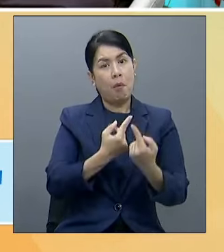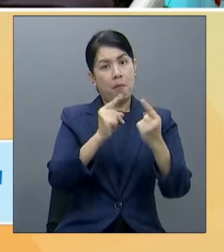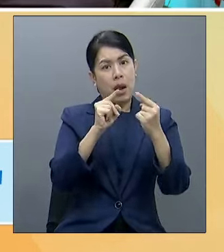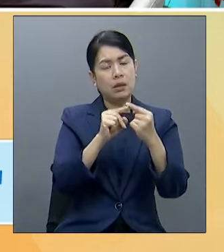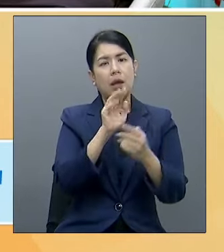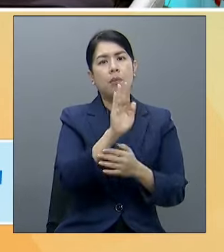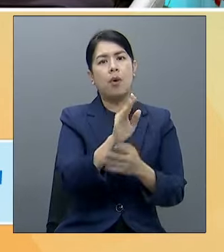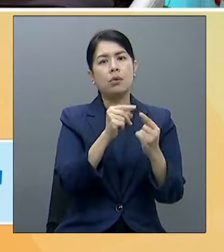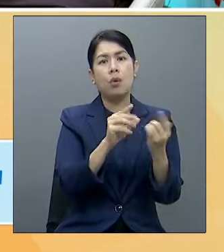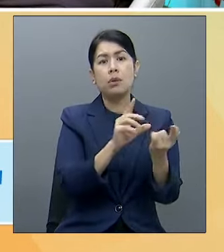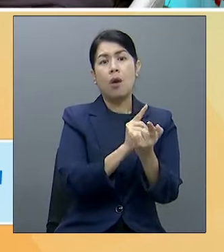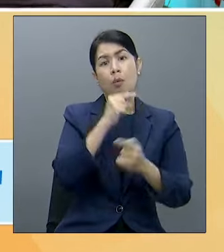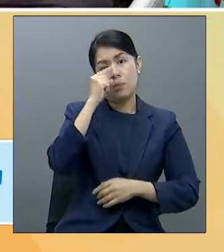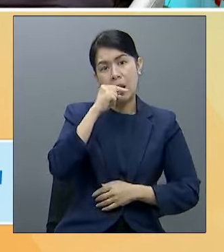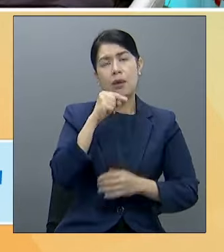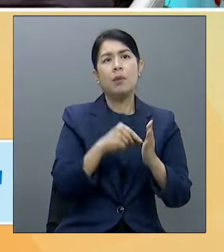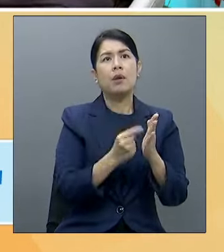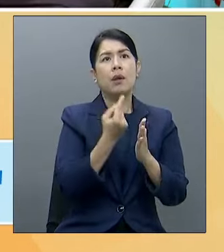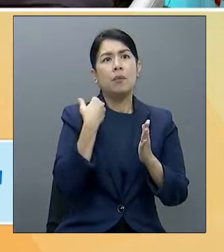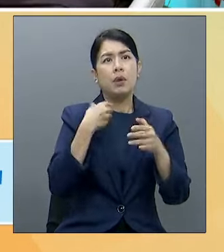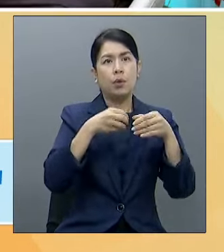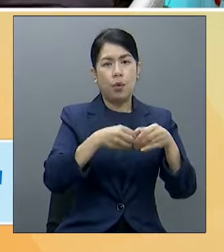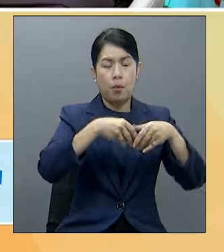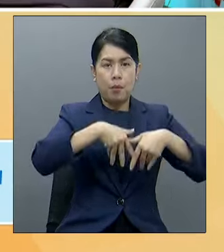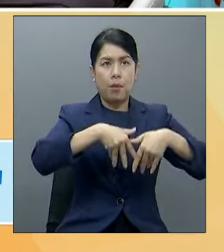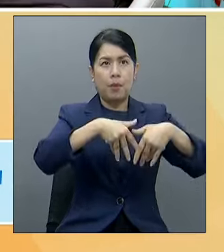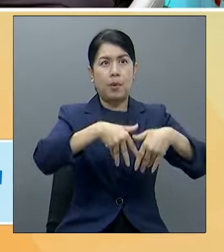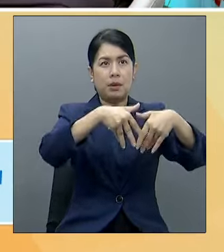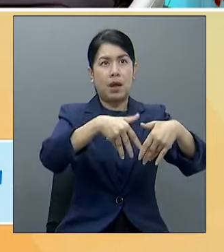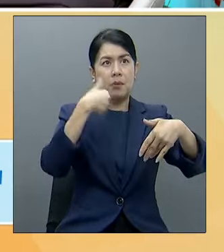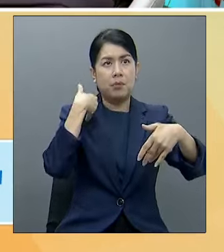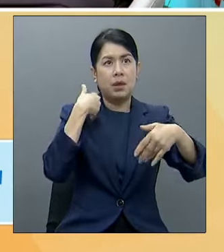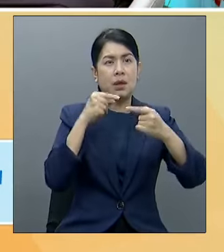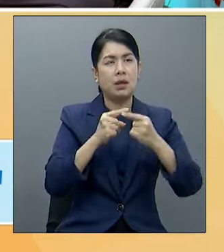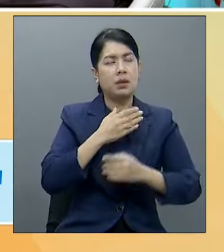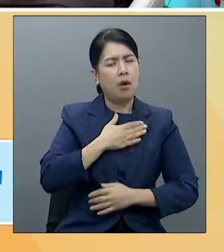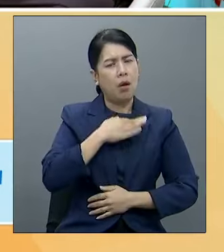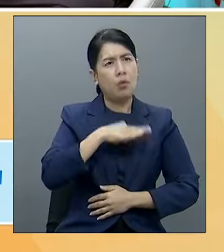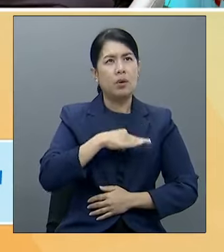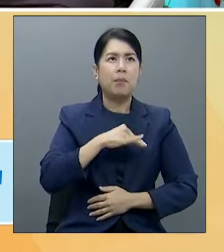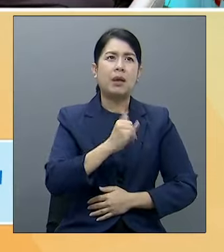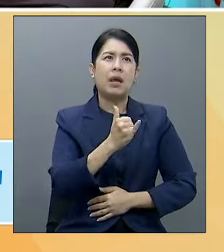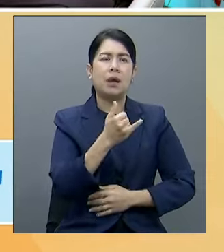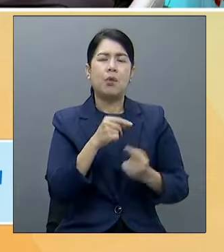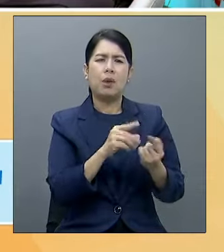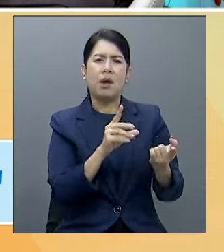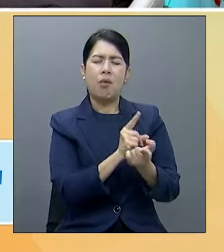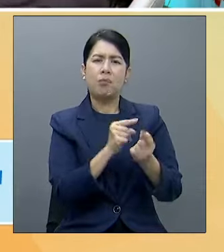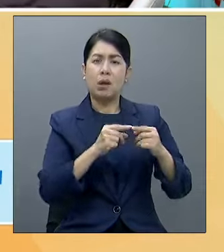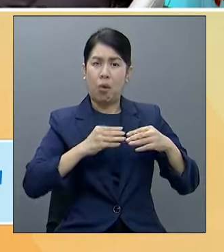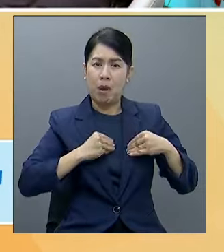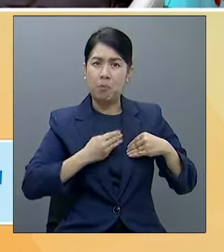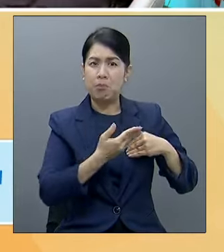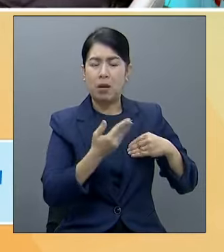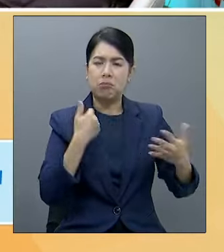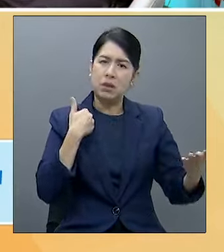าขบวนพรายซึ่งจัดขึ้นทั่วโลกมาลงถนนเนี่ยเราก็กังวลมากว่าสังคมจะตอบรับไหมจะโดนต้าน